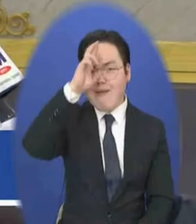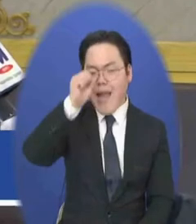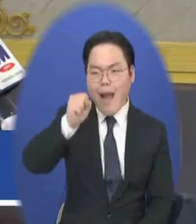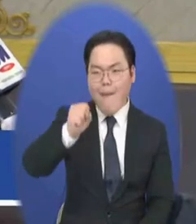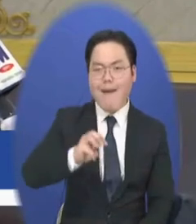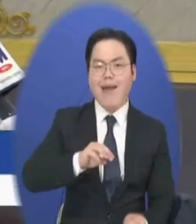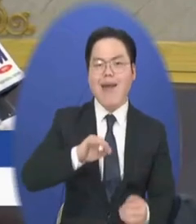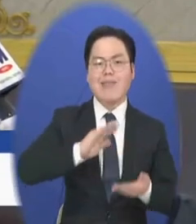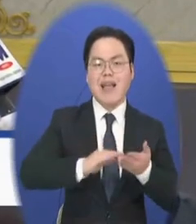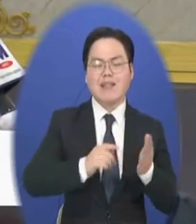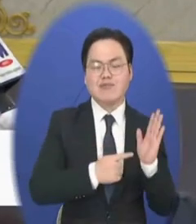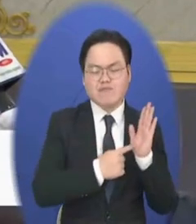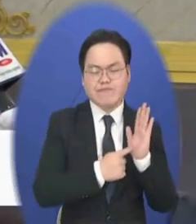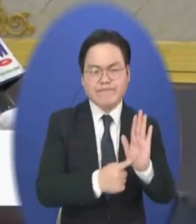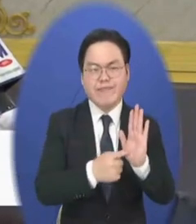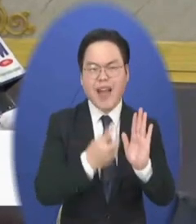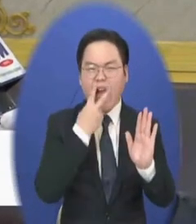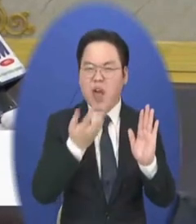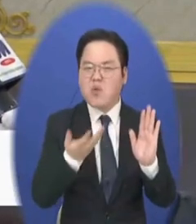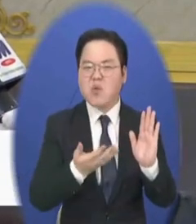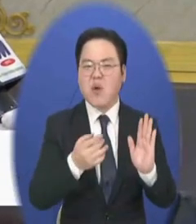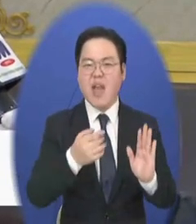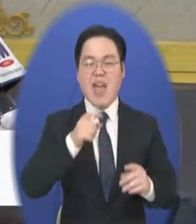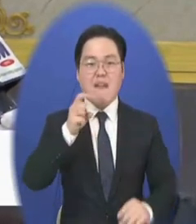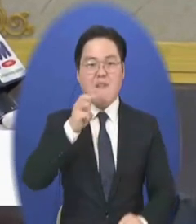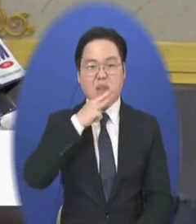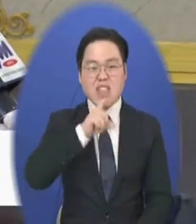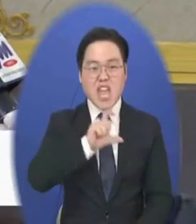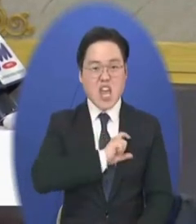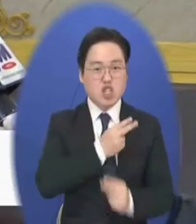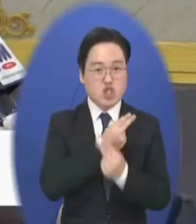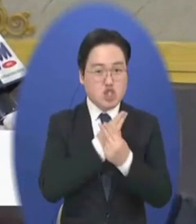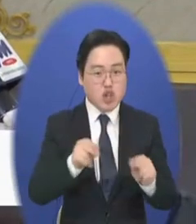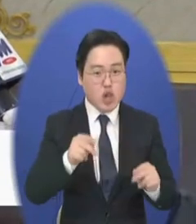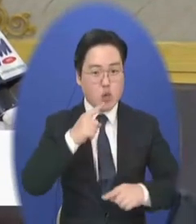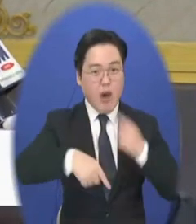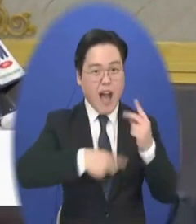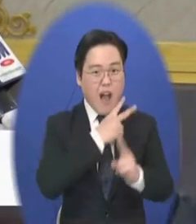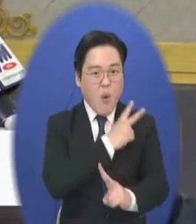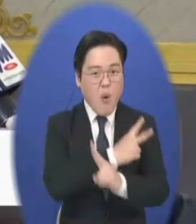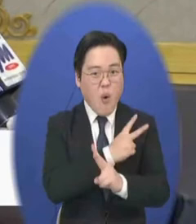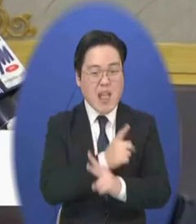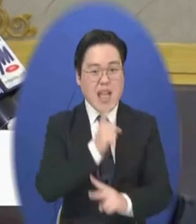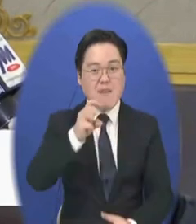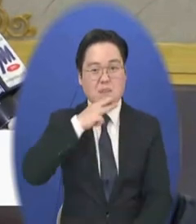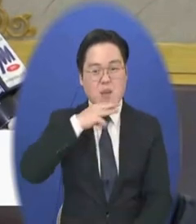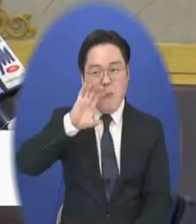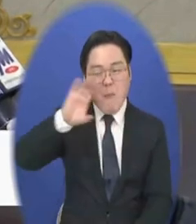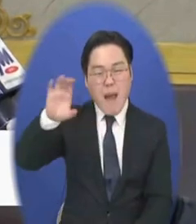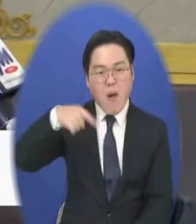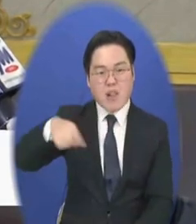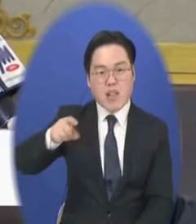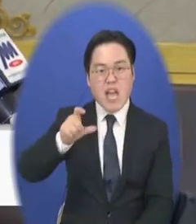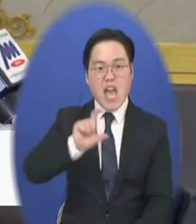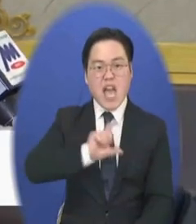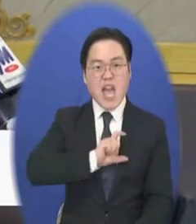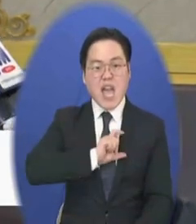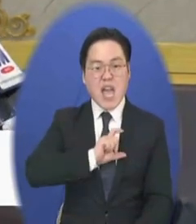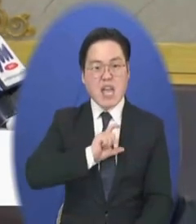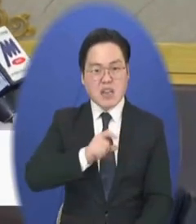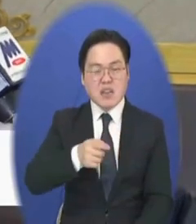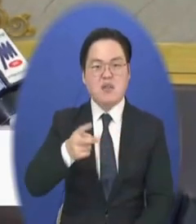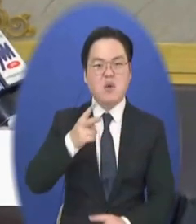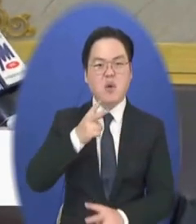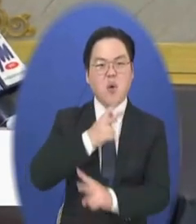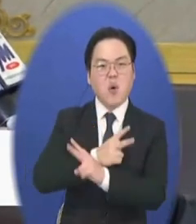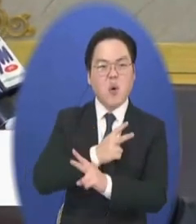байгаа концепц нь болохоор хэвлэлийн эрх чөлөөний тухай хууль нэрийн дор хэвлэл мэдээллийн байгууллагын эрх зүйн байдлын хууль хийж биднийг эрх